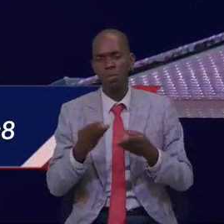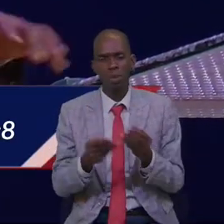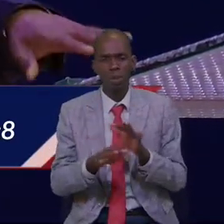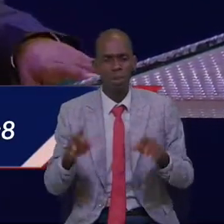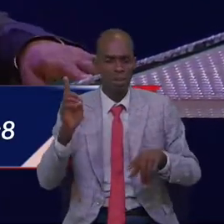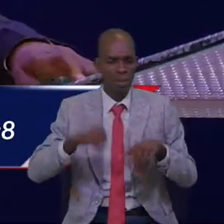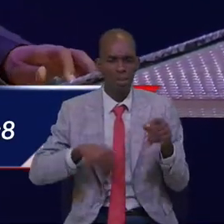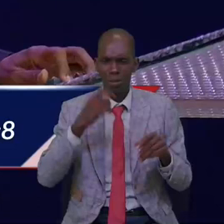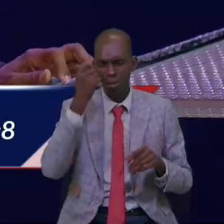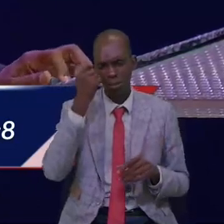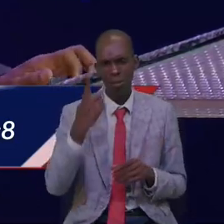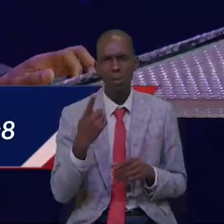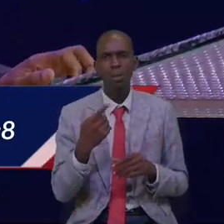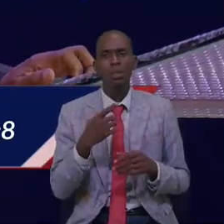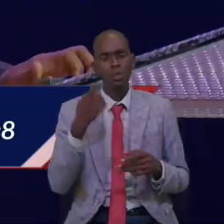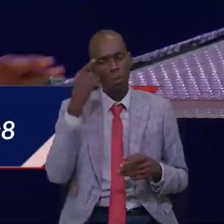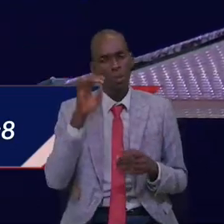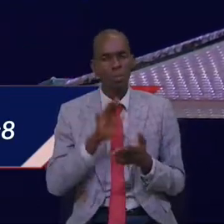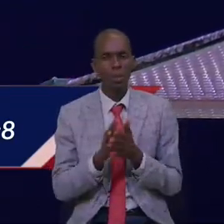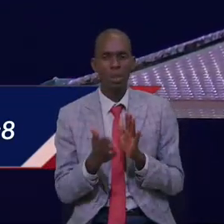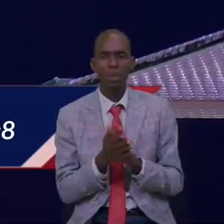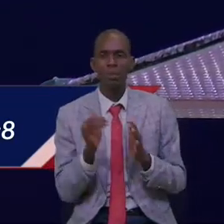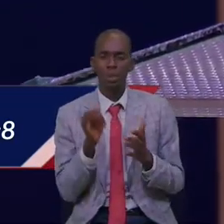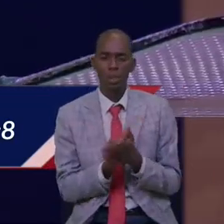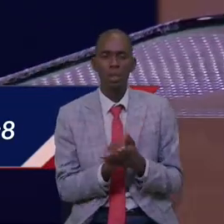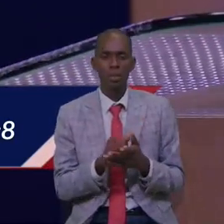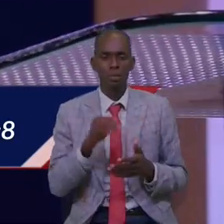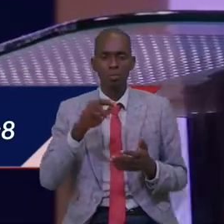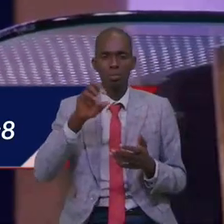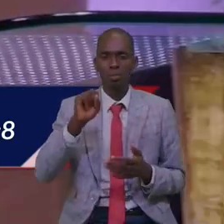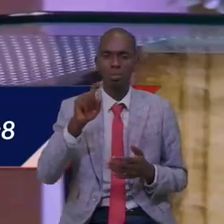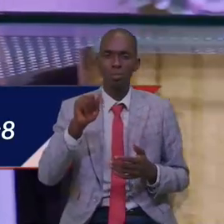pu comprendre. Il est devenu une pierre d'achoppement. Nous allons à